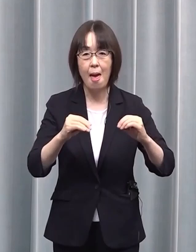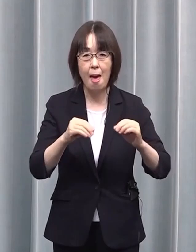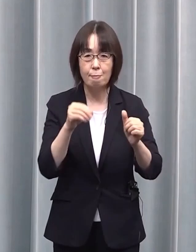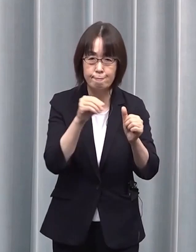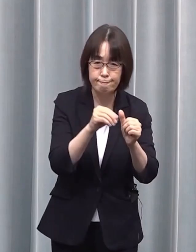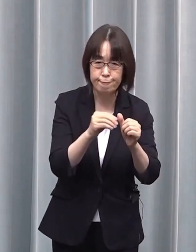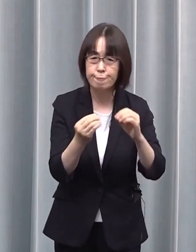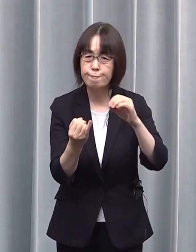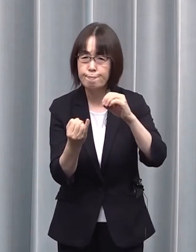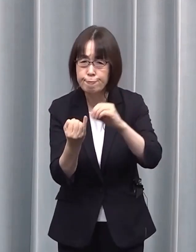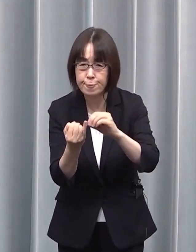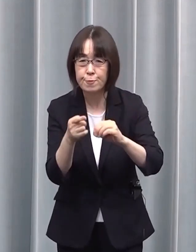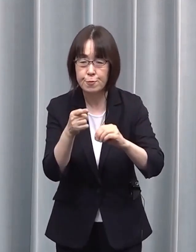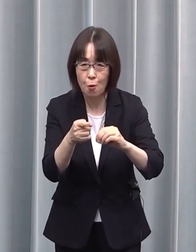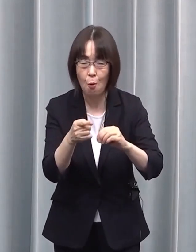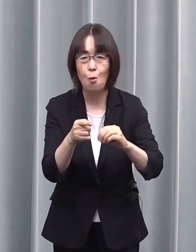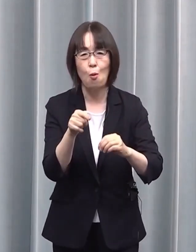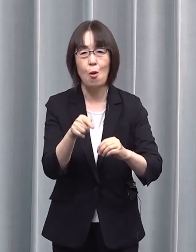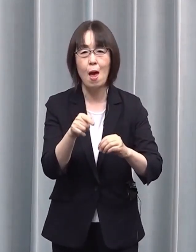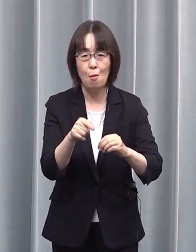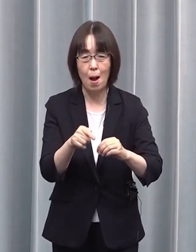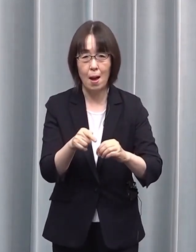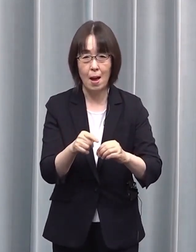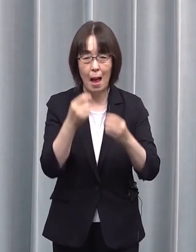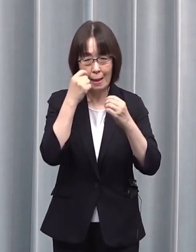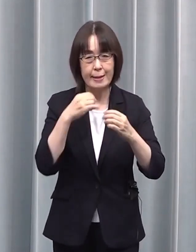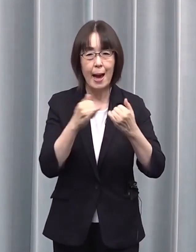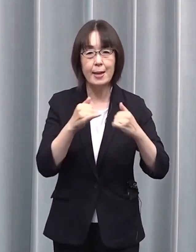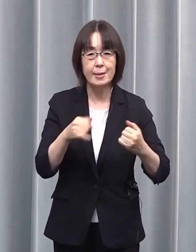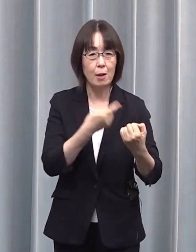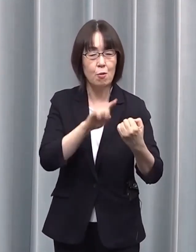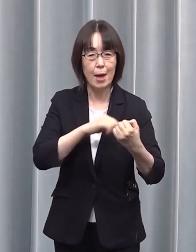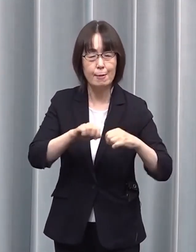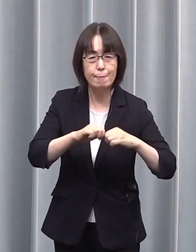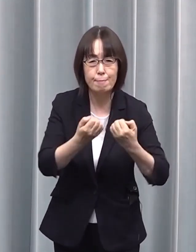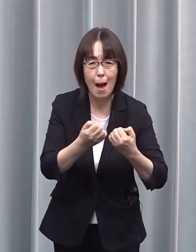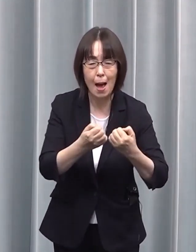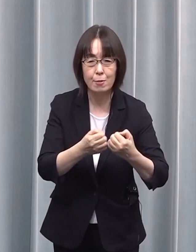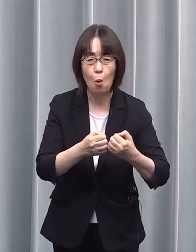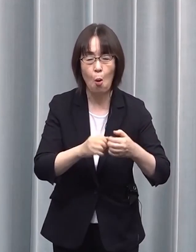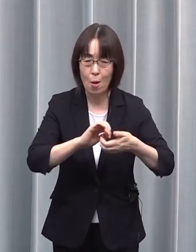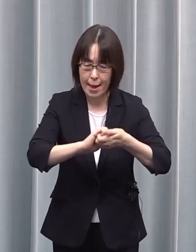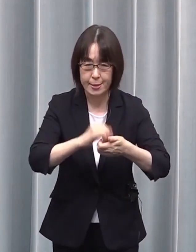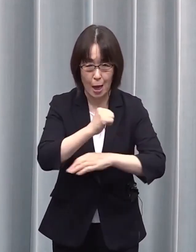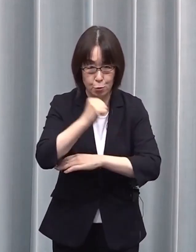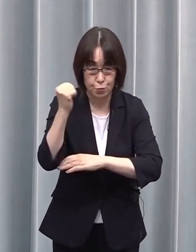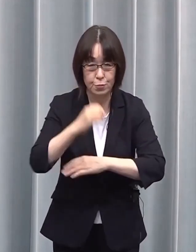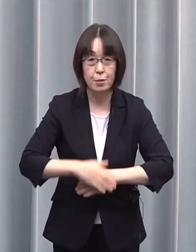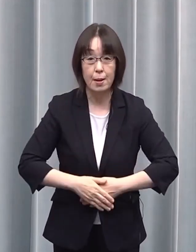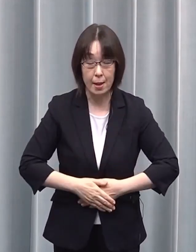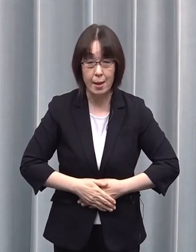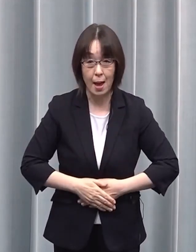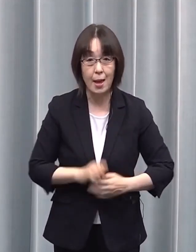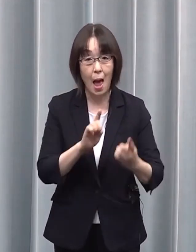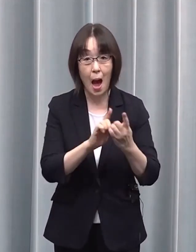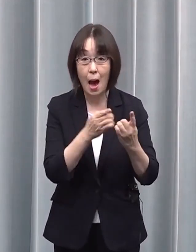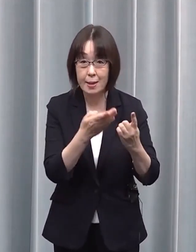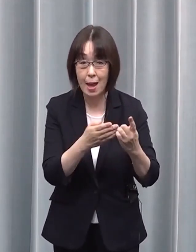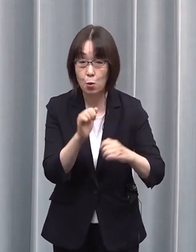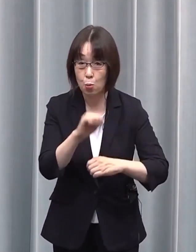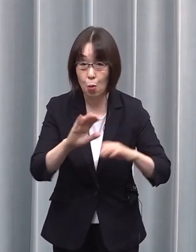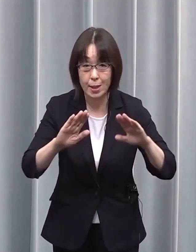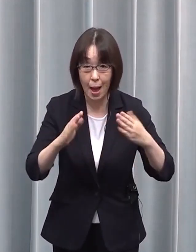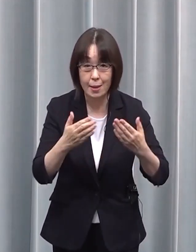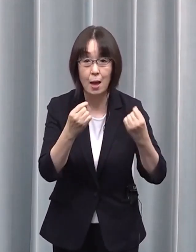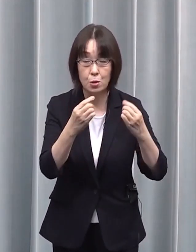厳を著しく踏みにじる行為であり、決して許されないものであります。相手の同意のない性的な行為は性